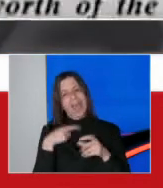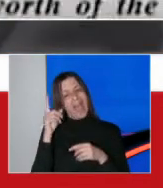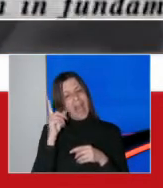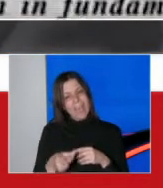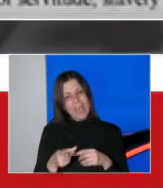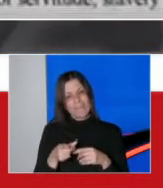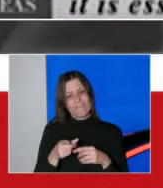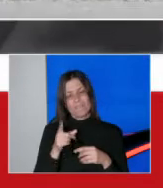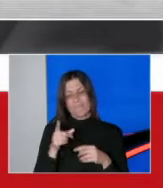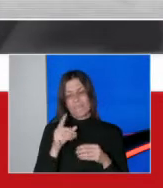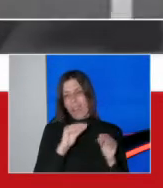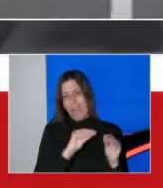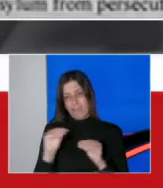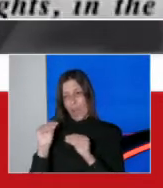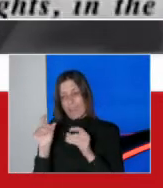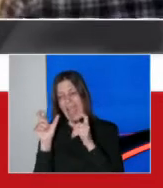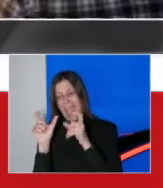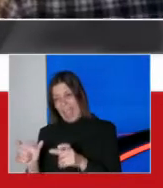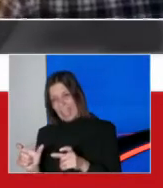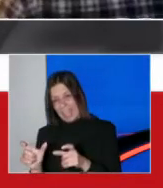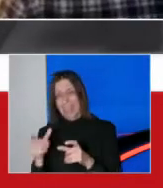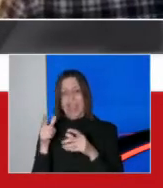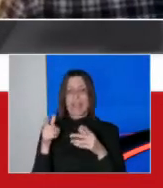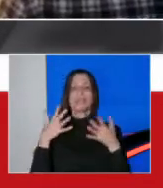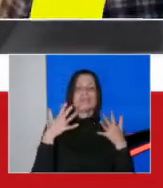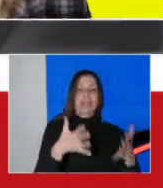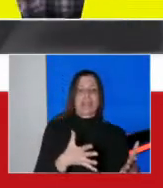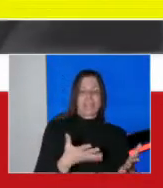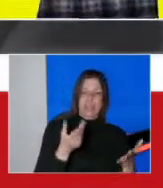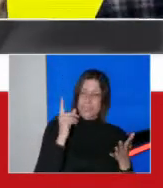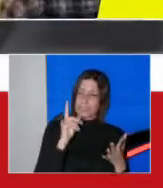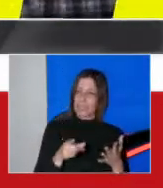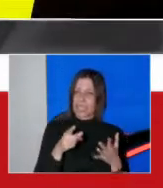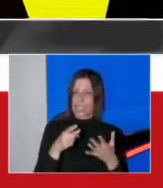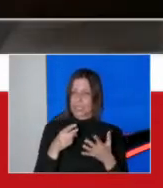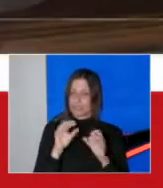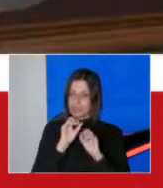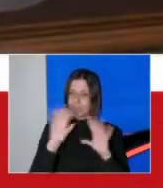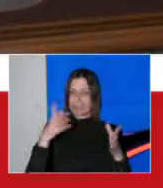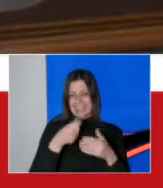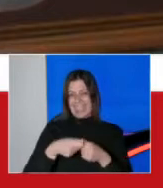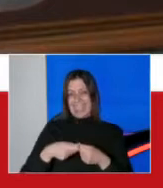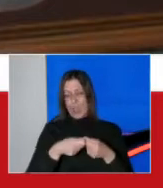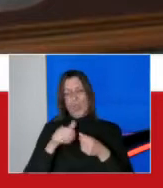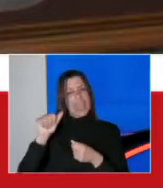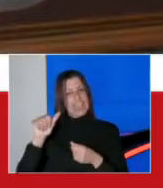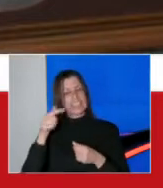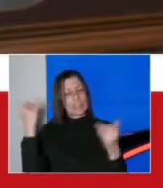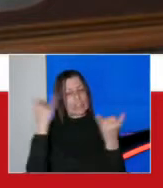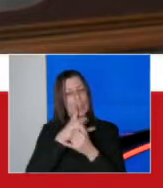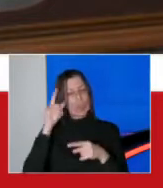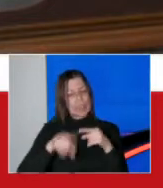לעבור ממתקפה, מהגנה, ממגננה למתקפה. צריך לחשוף את ארגון אמנסטי בטעויות